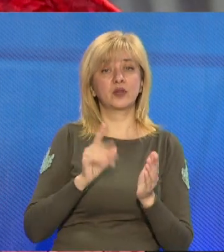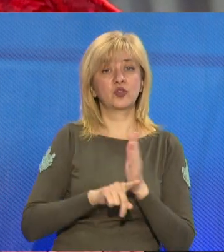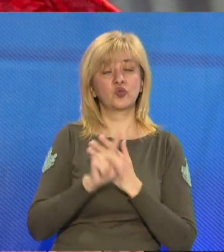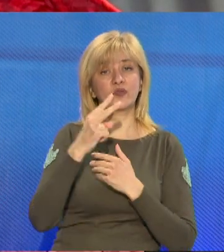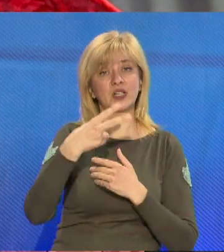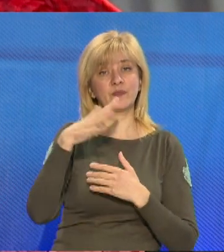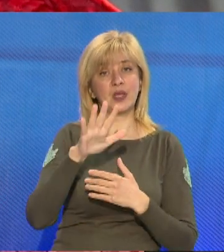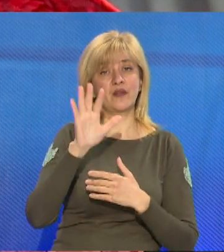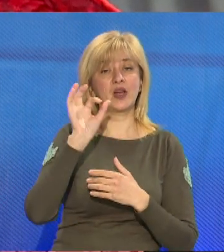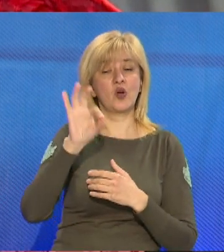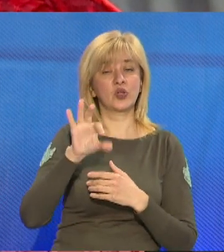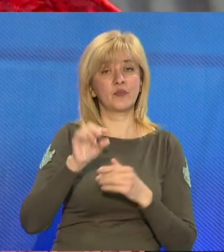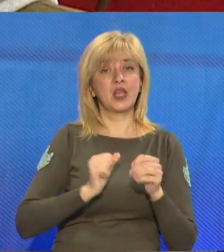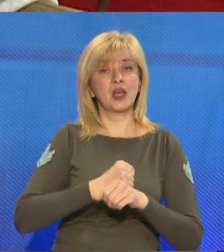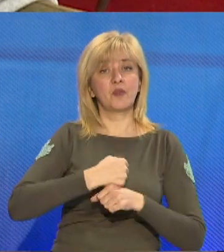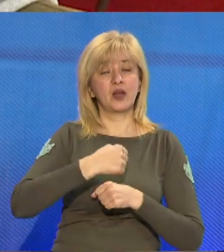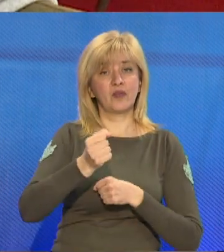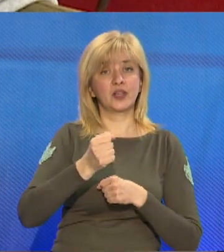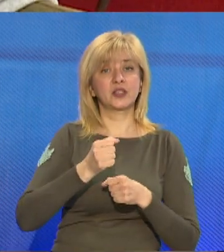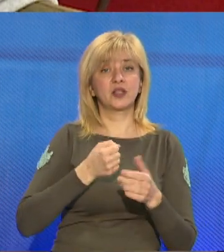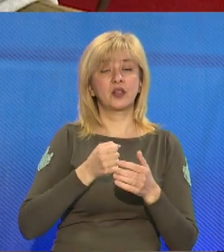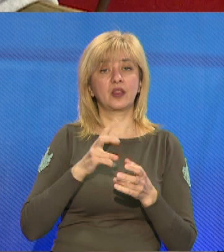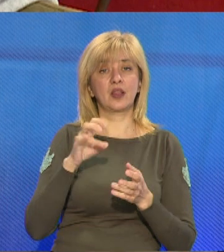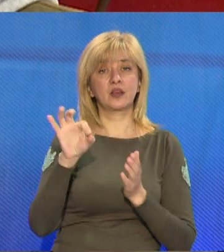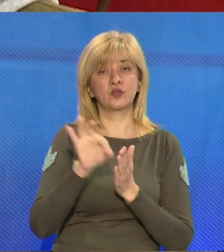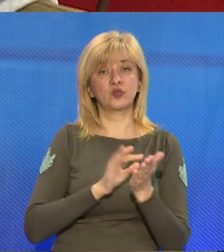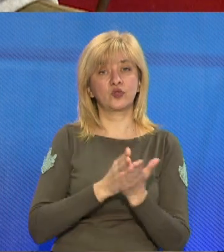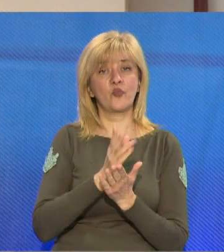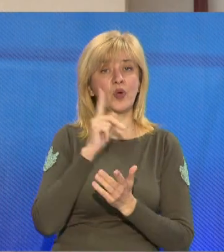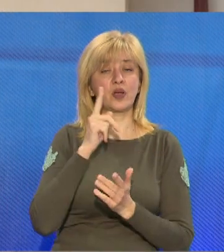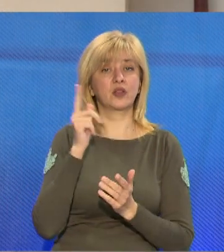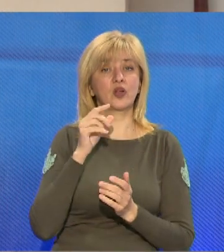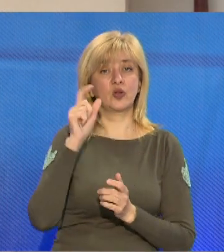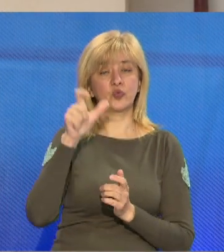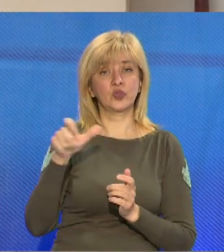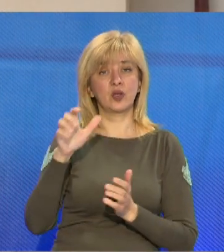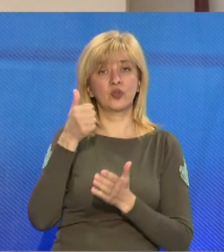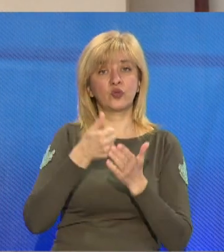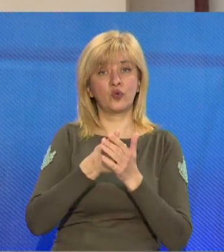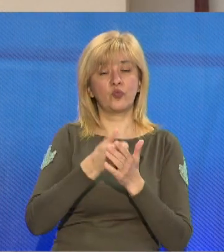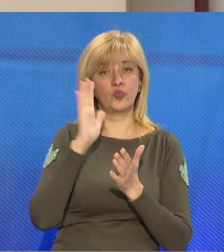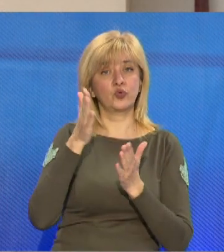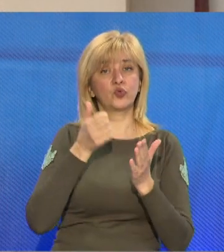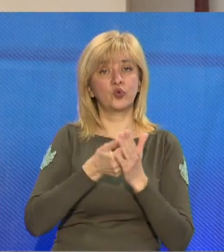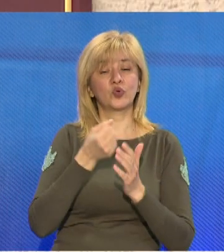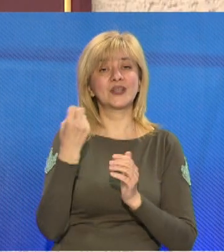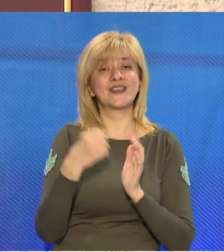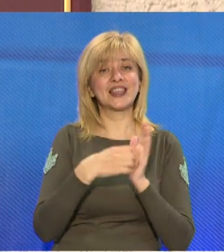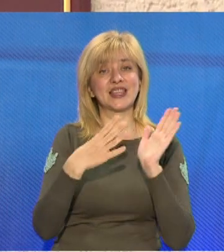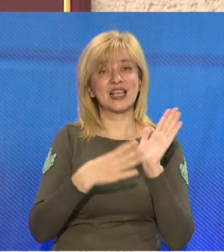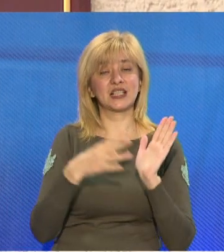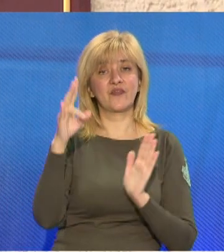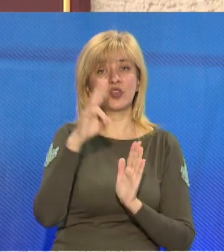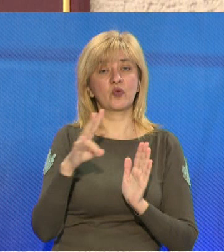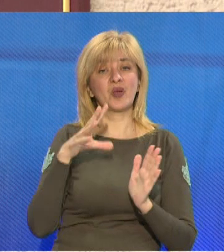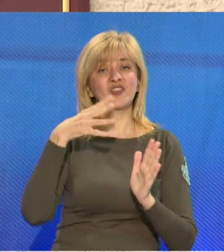кастрычніка. Накіроўвацца на тэрміновую службу з абласнога зборнага пункта маладыя людзі прынёмання працягнуць да 19 лістапада. У ліку